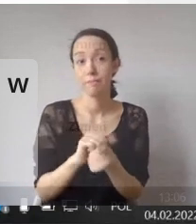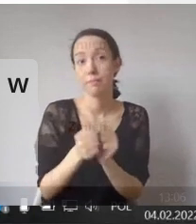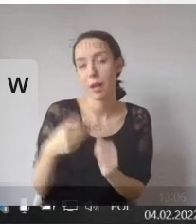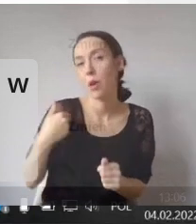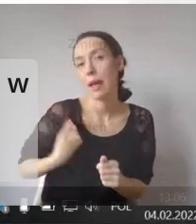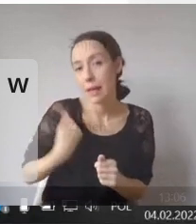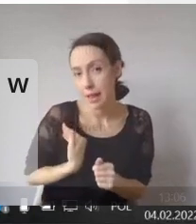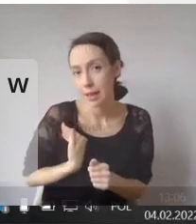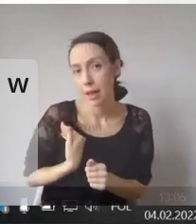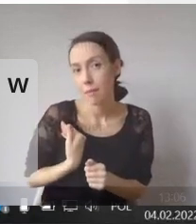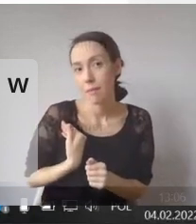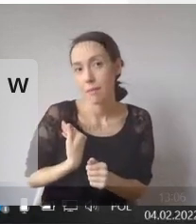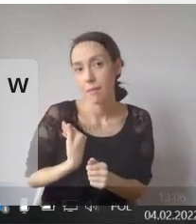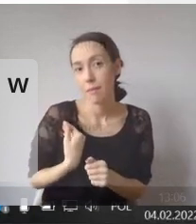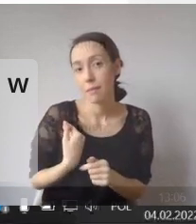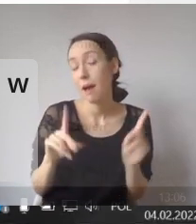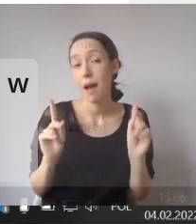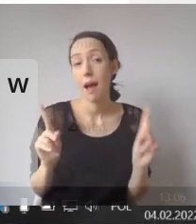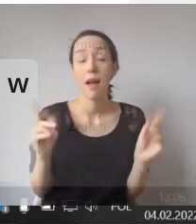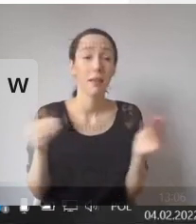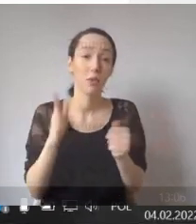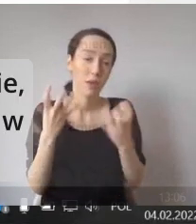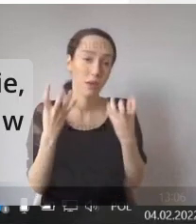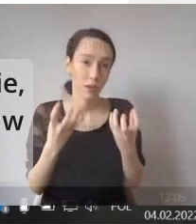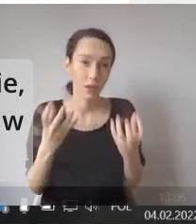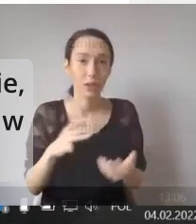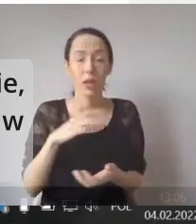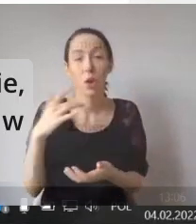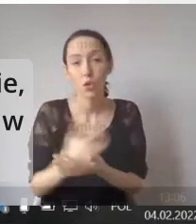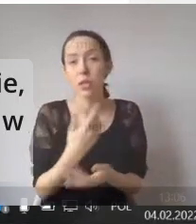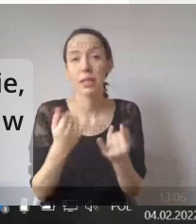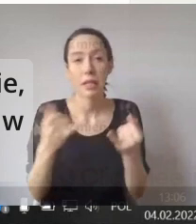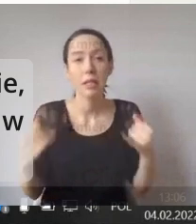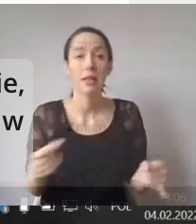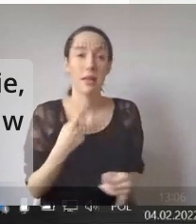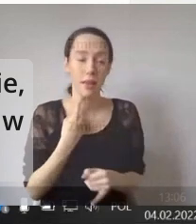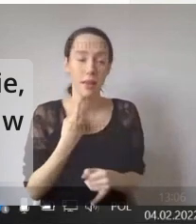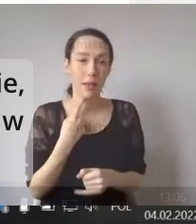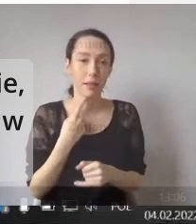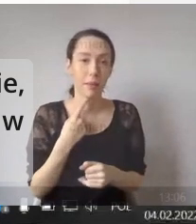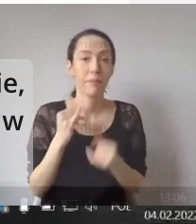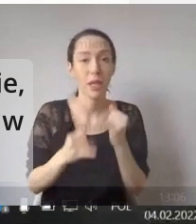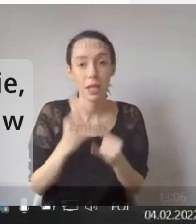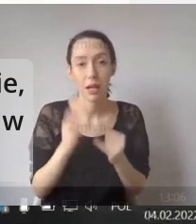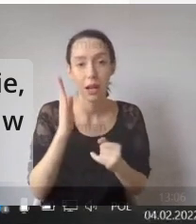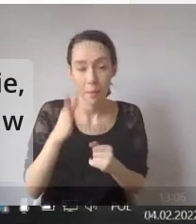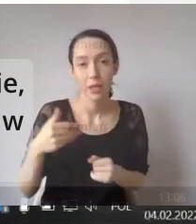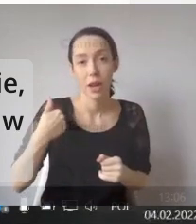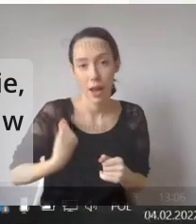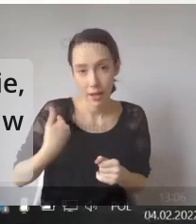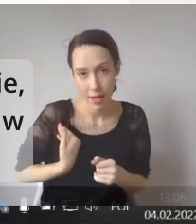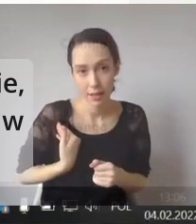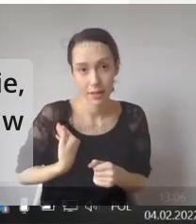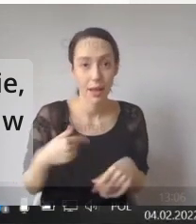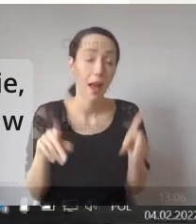angielskim, a być może będziecie chcieli używać go w innym języku, tak? Czyli jeżeli ustawi Wam się w języku angielskim, a uznacie, że po